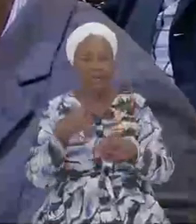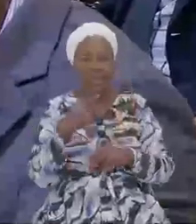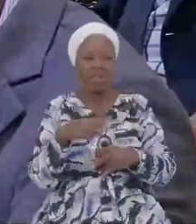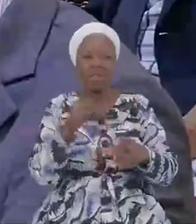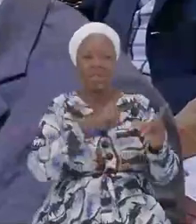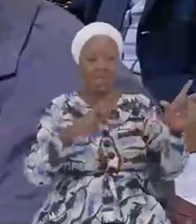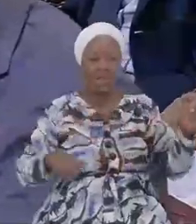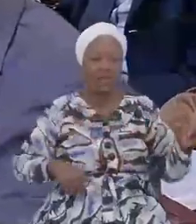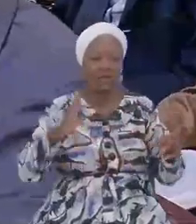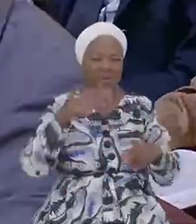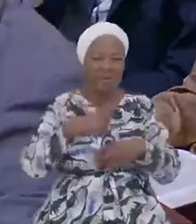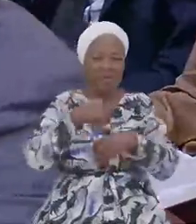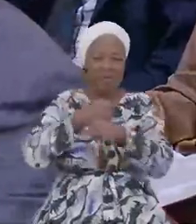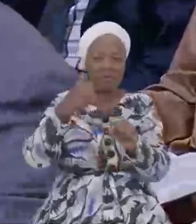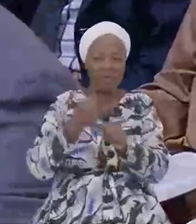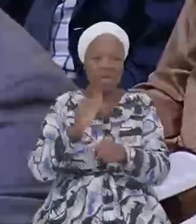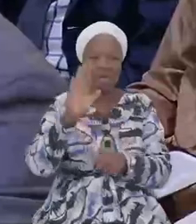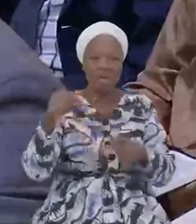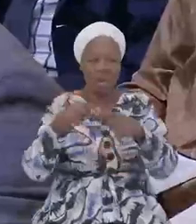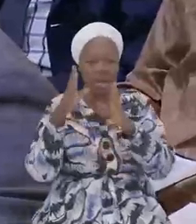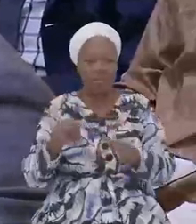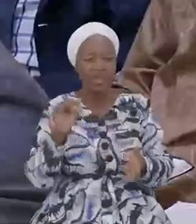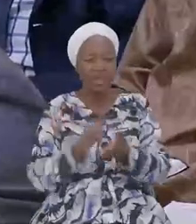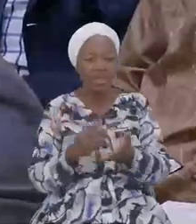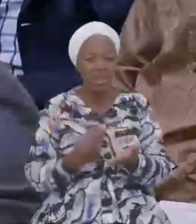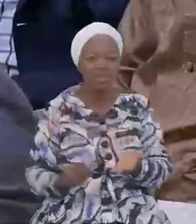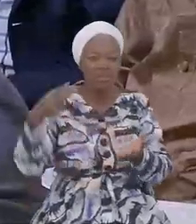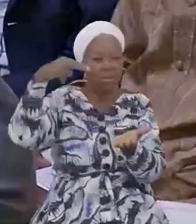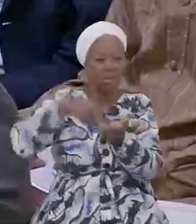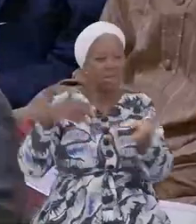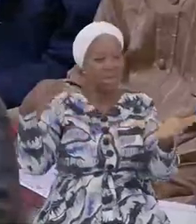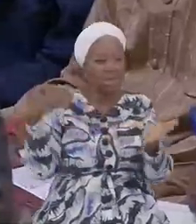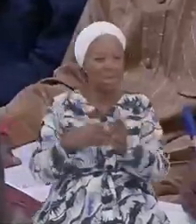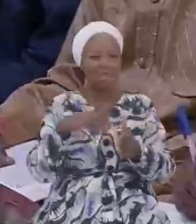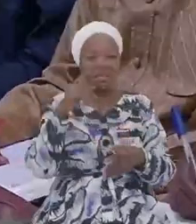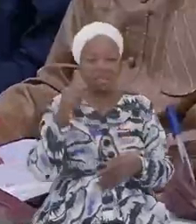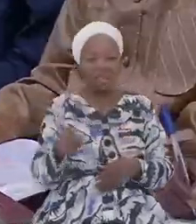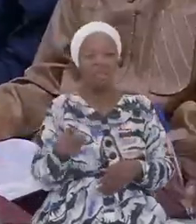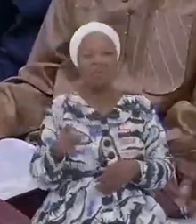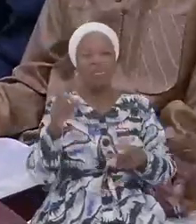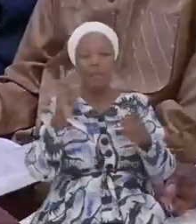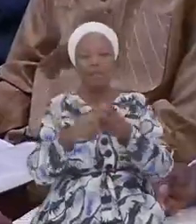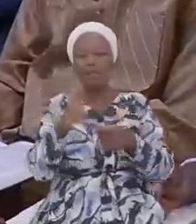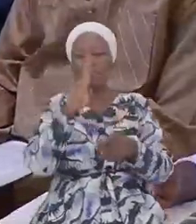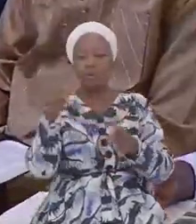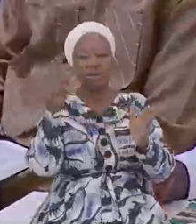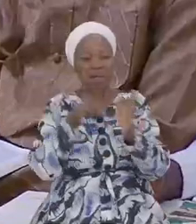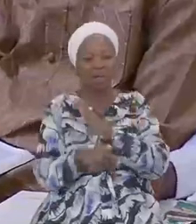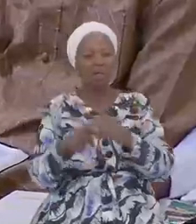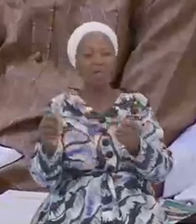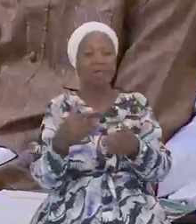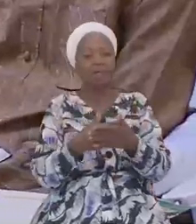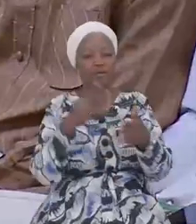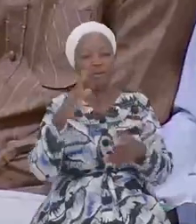l'Éternel te donnera la victoire sur tes ennemis qui s'élèveront contre toi et ils sortiront